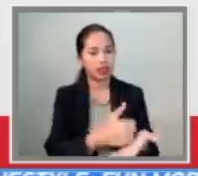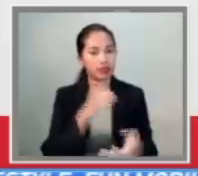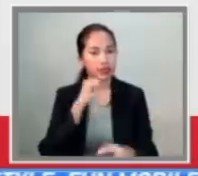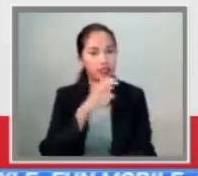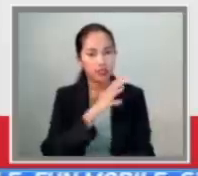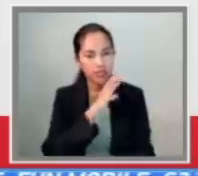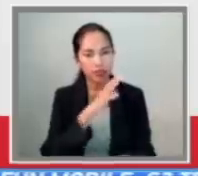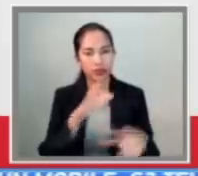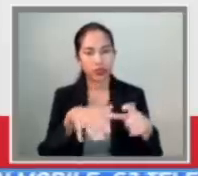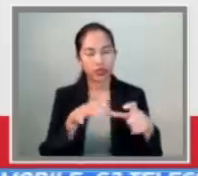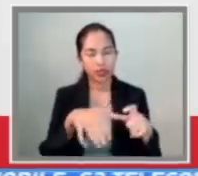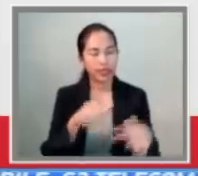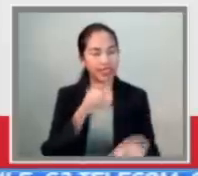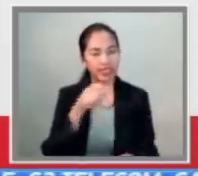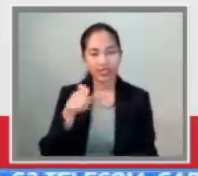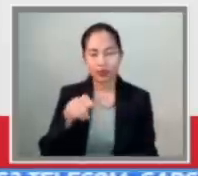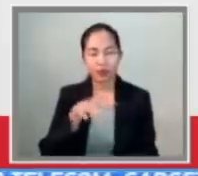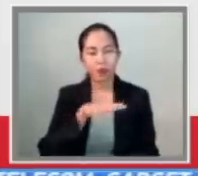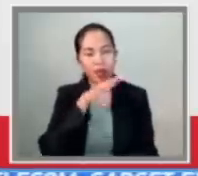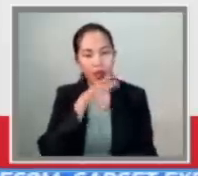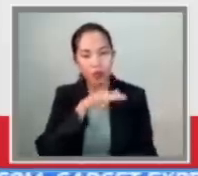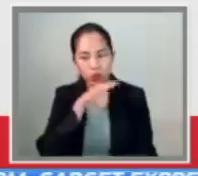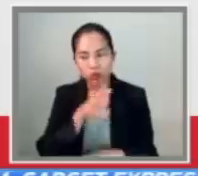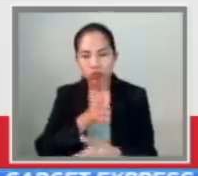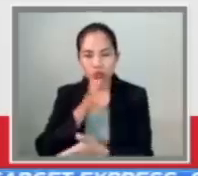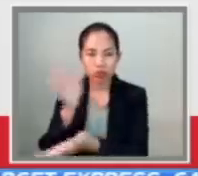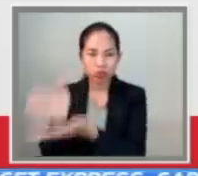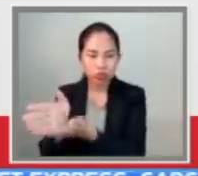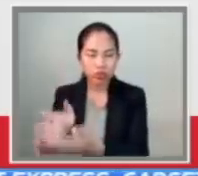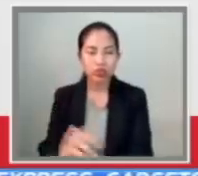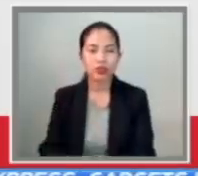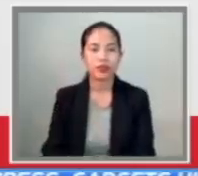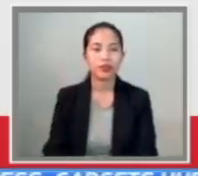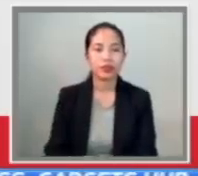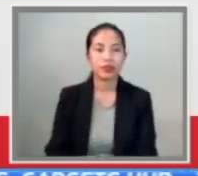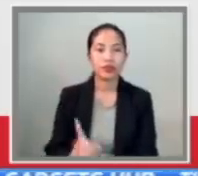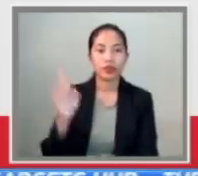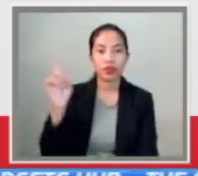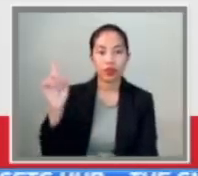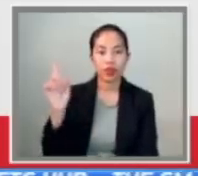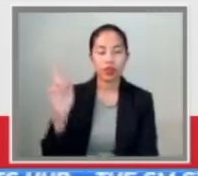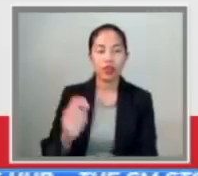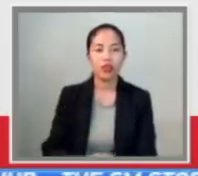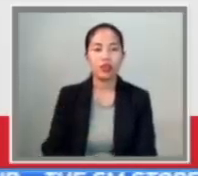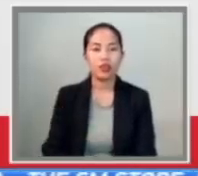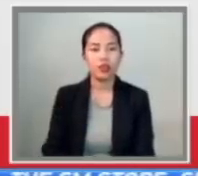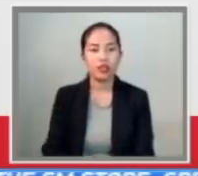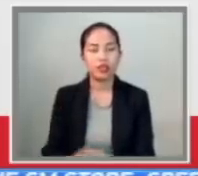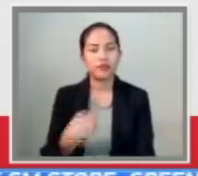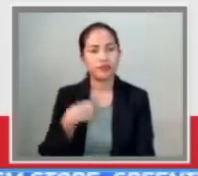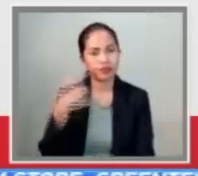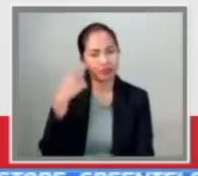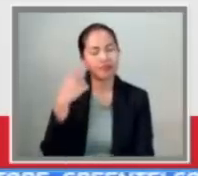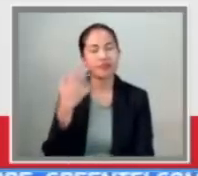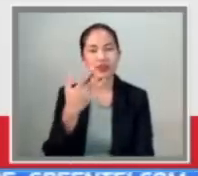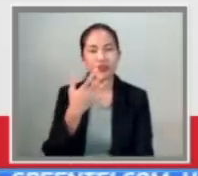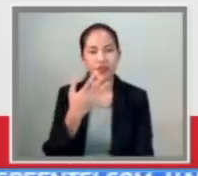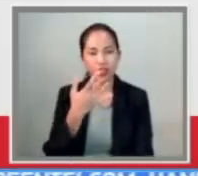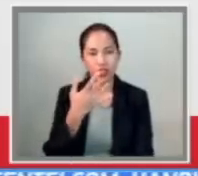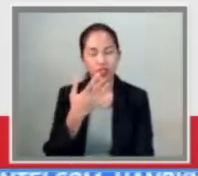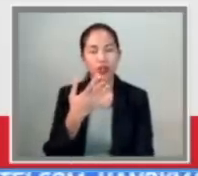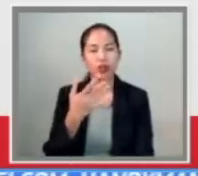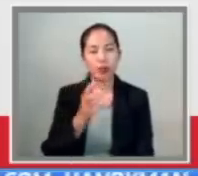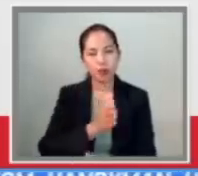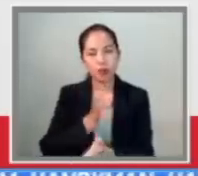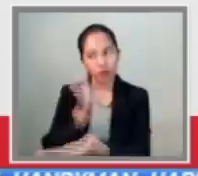at hindi na sila mapapagod. Sabi naman ni Elvis John Valderrama, mas pipiliin raw niya ang pagboto sa presinto